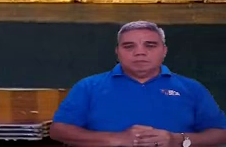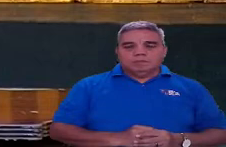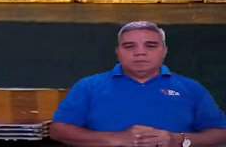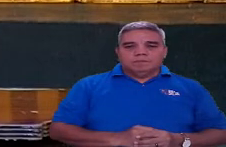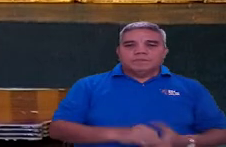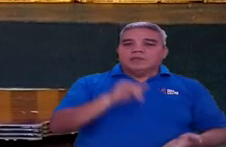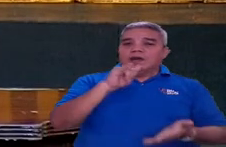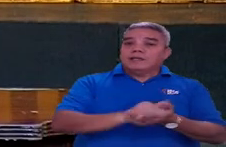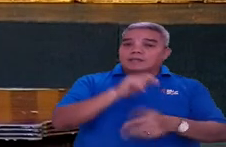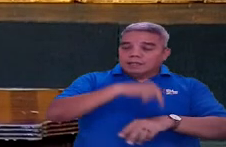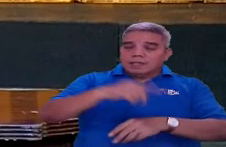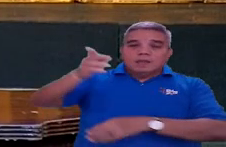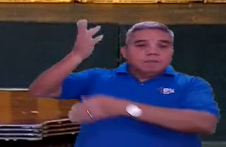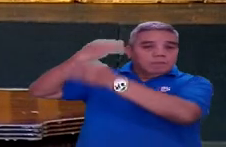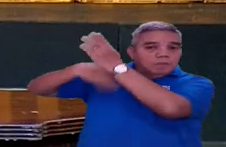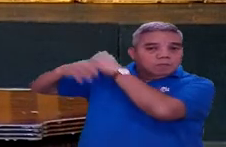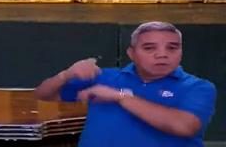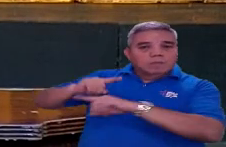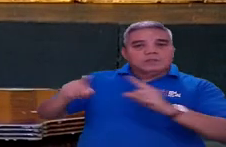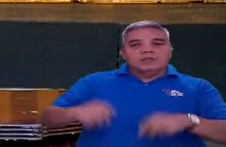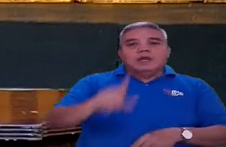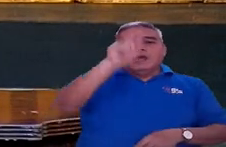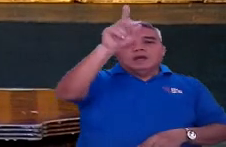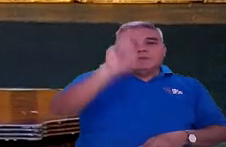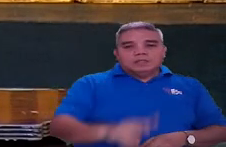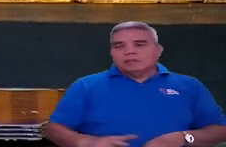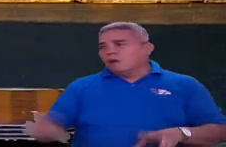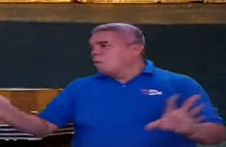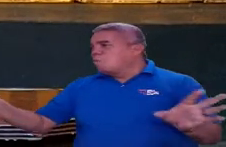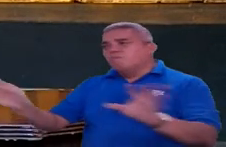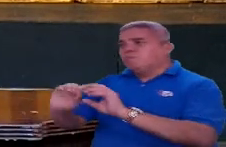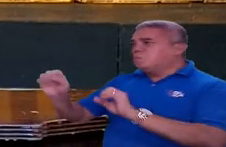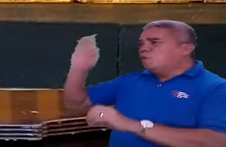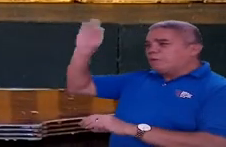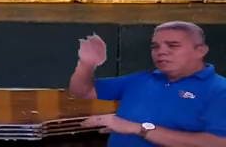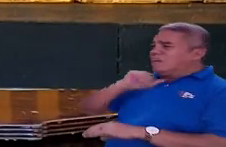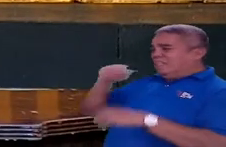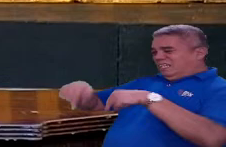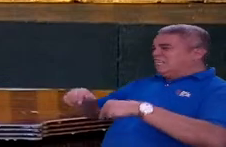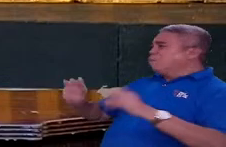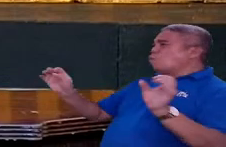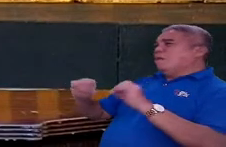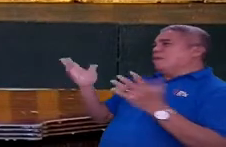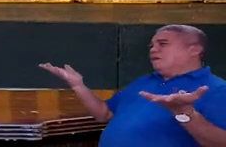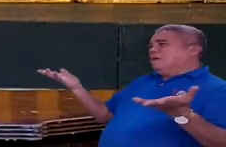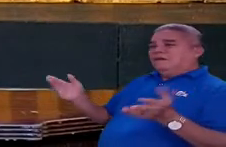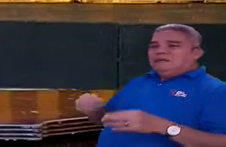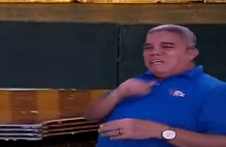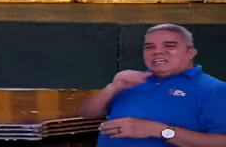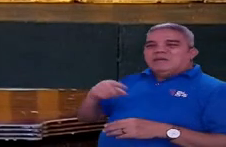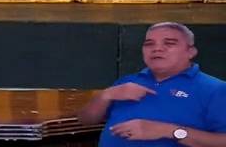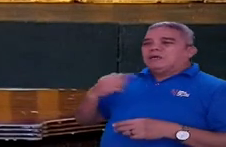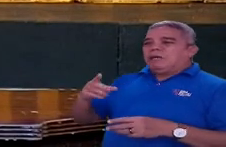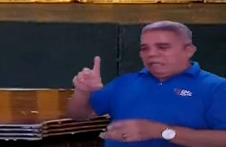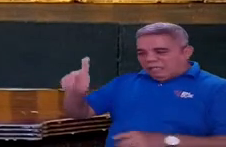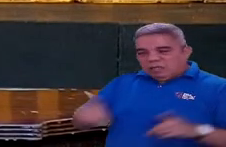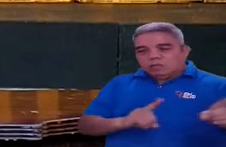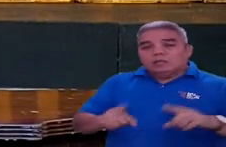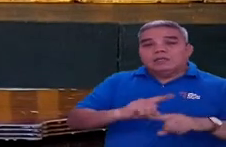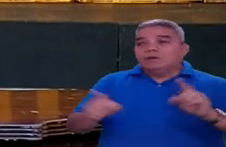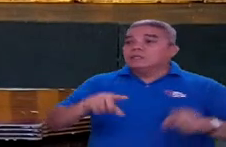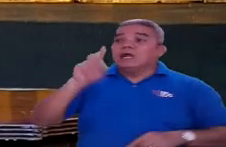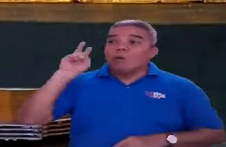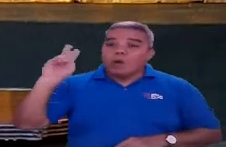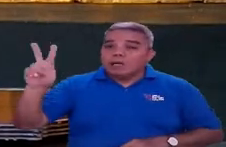that time. And more than half of them said, no, pastor, not this time yet. Di pa kaya tayo makadagdag ng